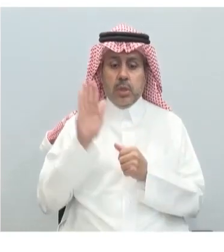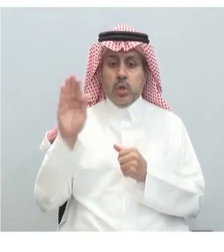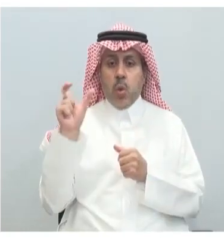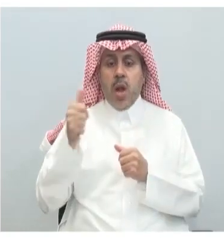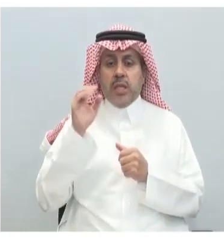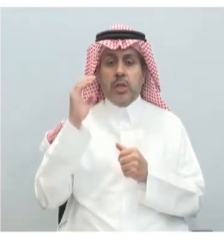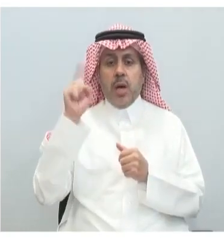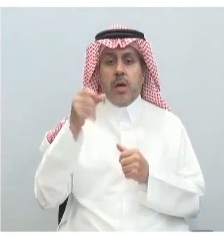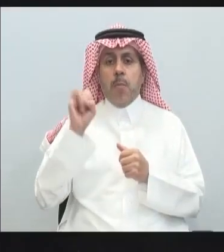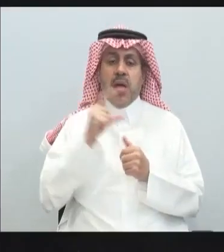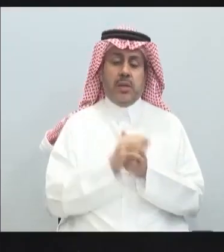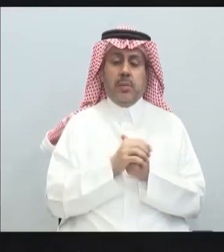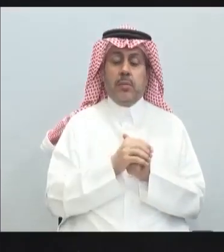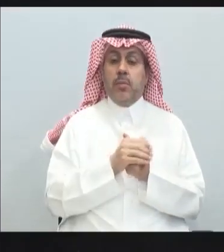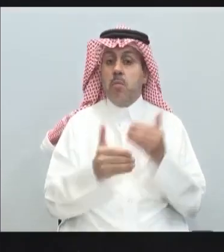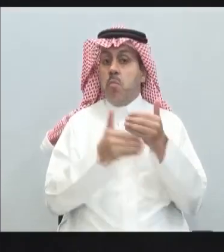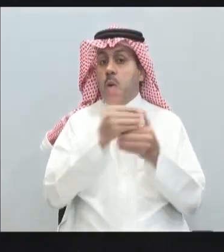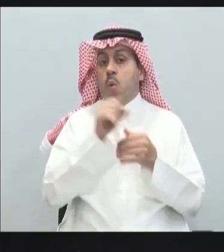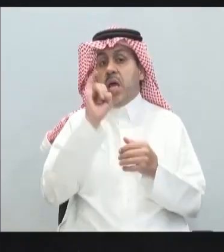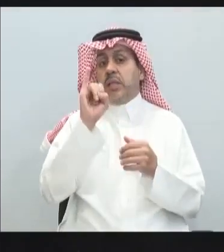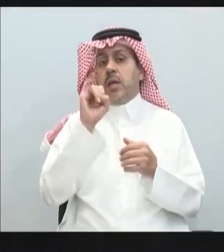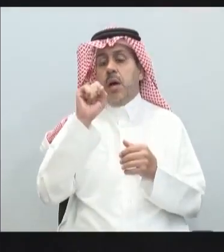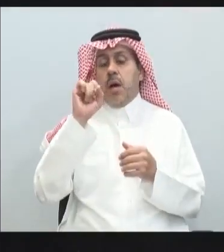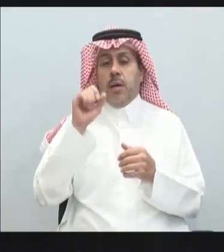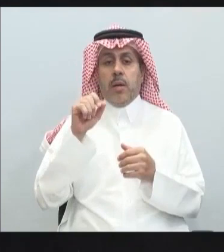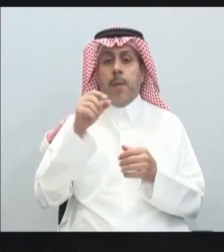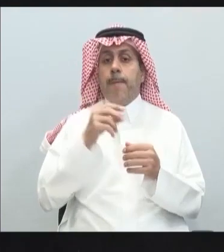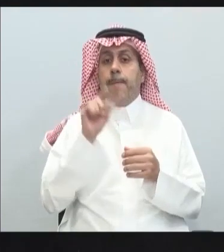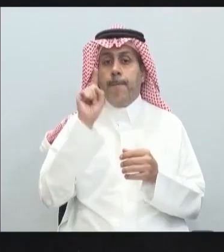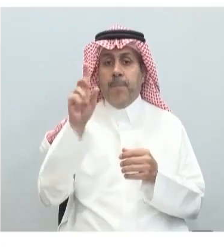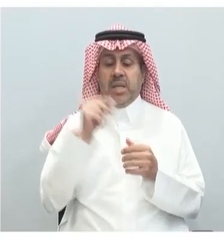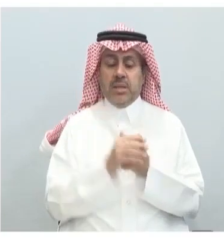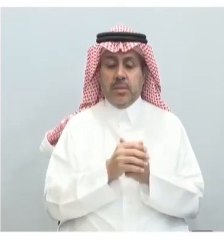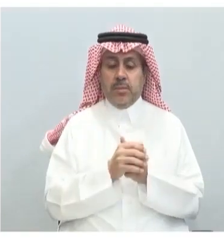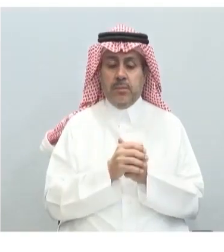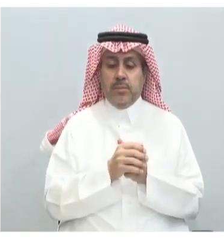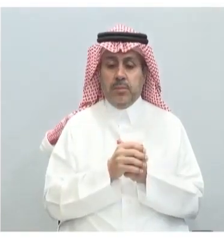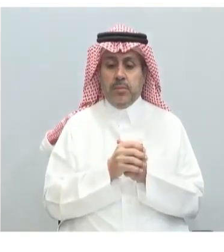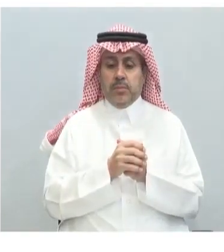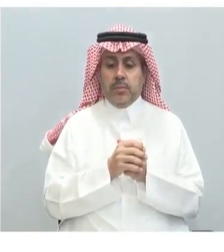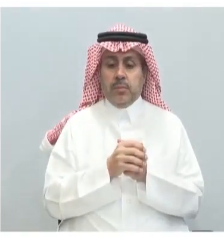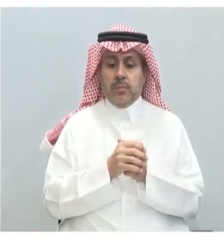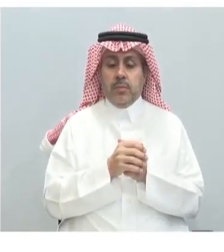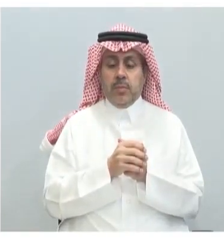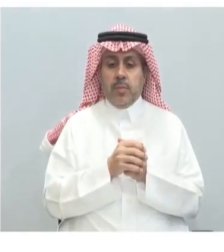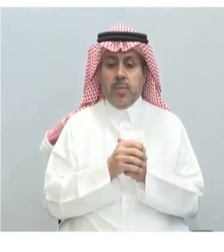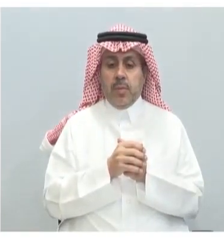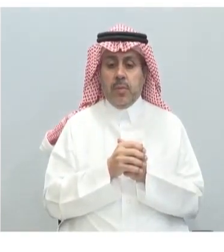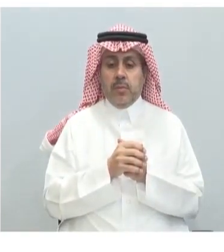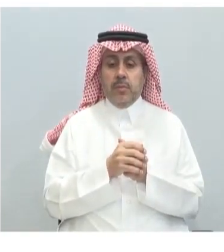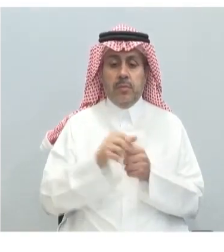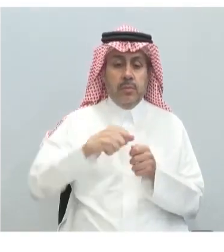طبعا ابحث ما هي مكونات البطاطس و الموجوده ال كيميائيا الموجوده في البطاطس حتى يعطيني ثاني اكسيد